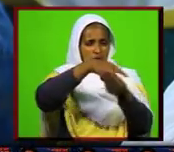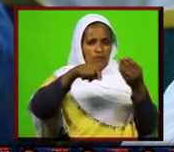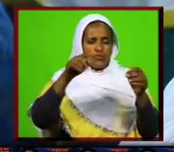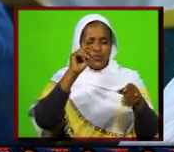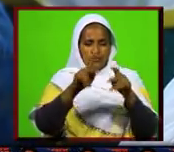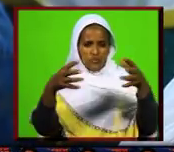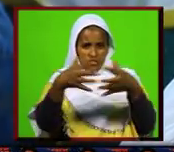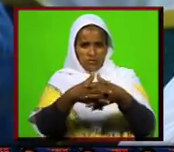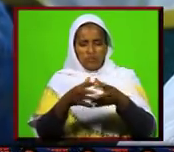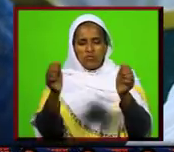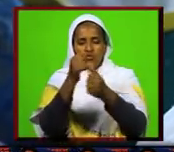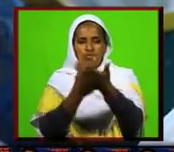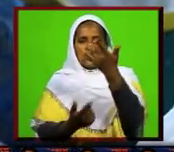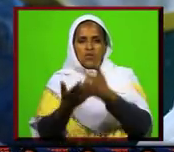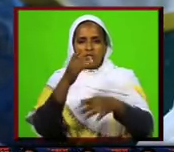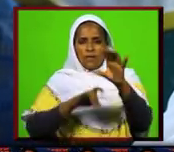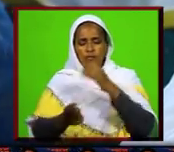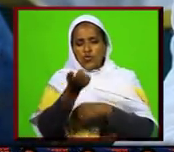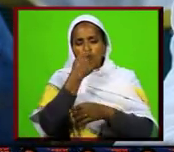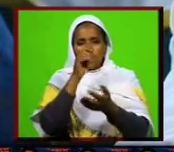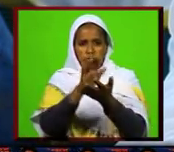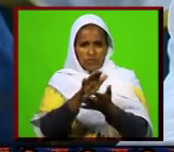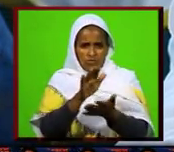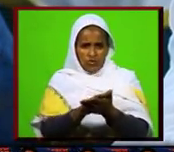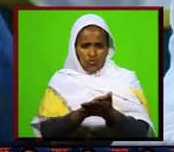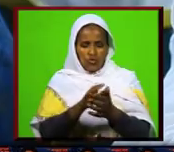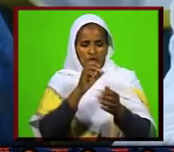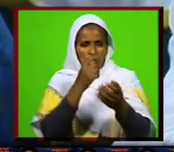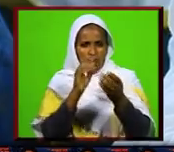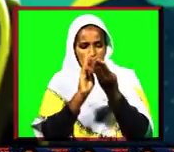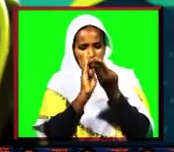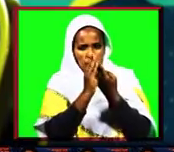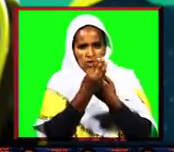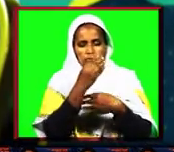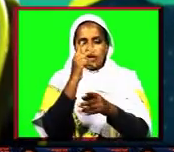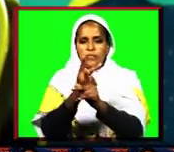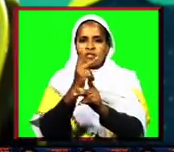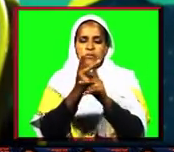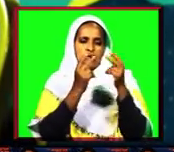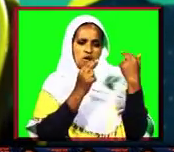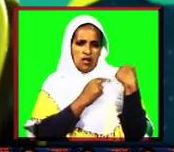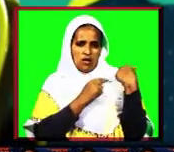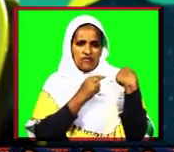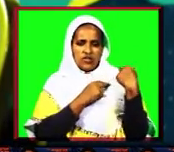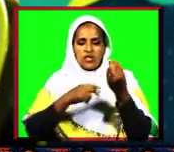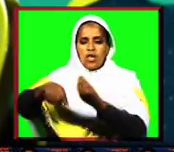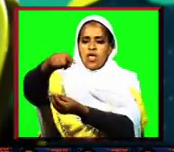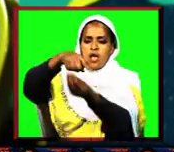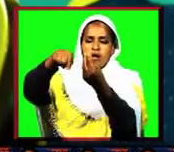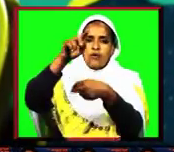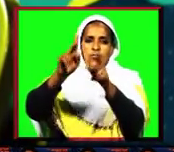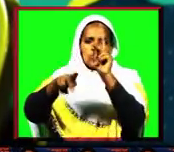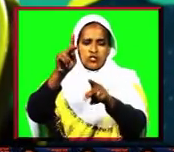ከካህናትና የአካባቢው ህብረተሰብ ጋር ውይይት አድርጓል። አብነት ትምህርት ቤቱን የመንከባከብና የመጠበቅ